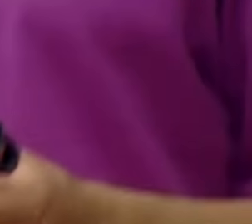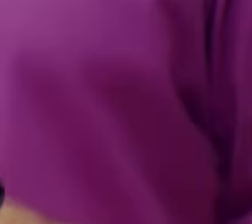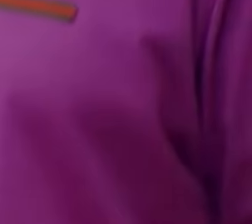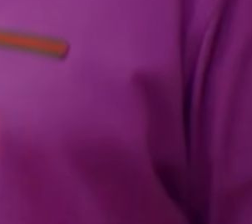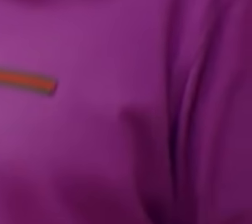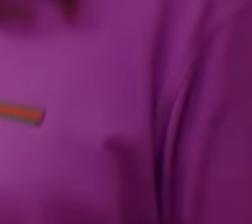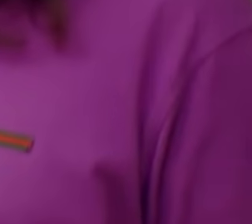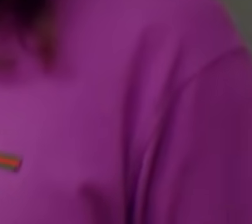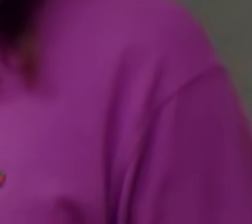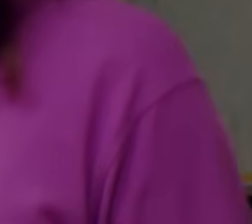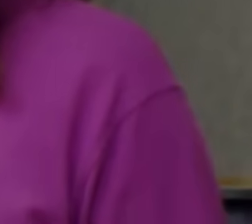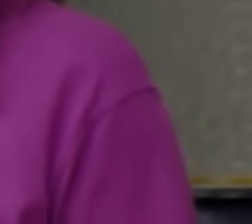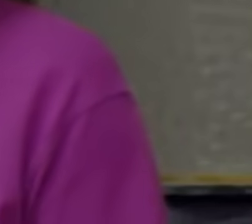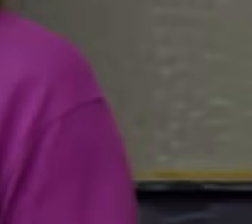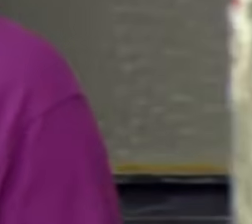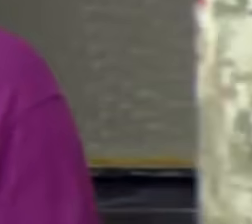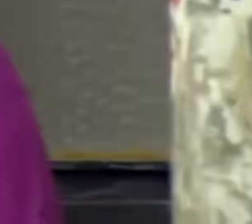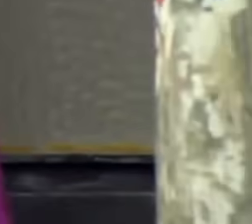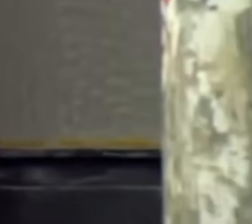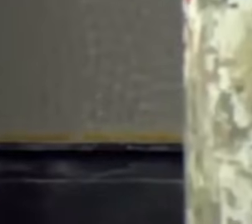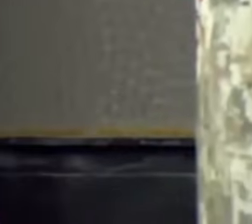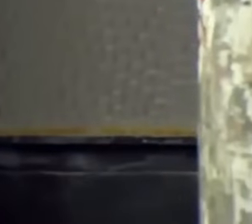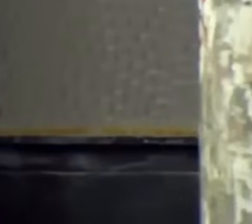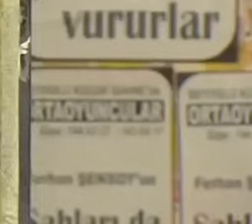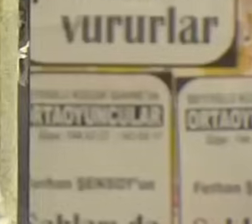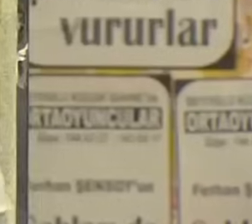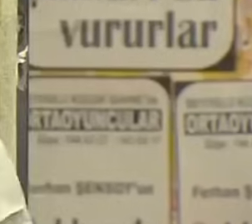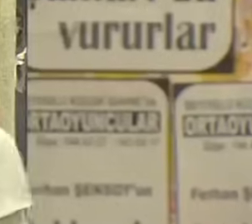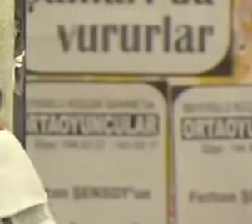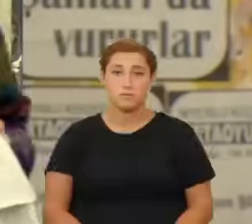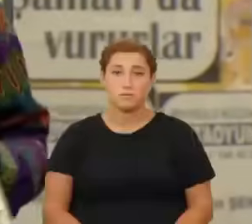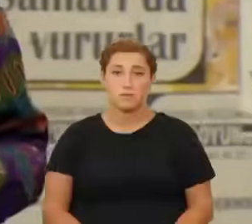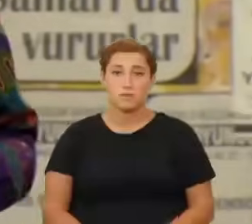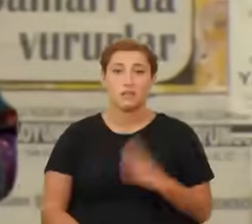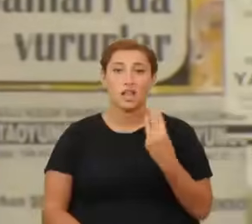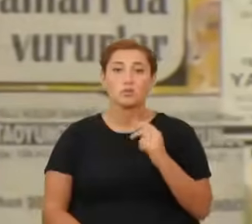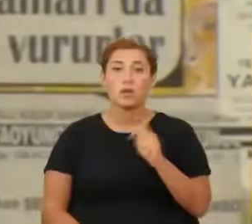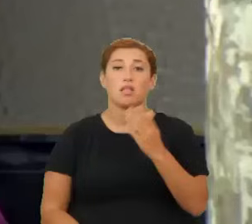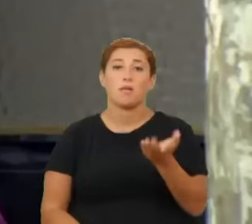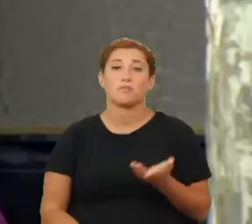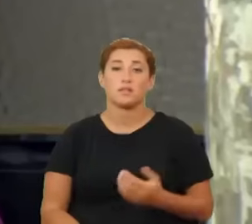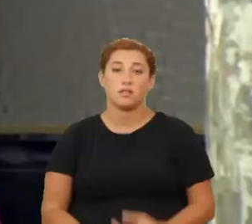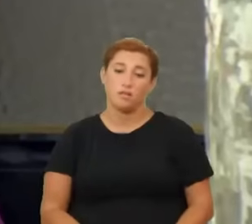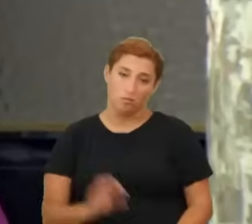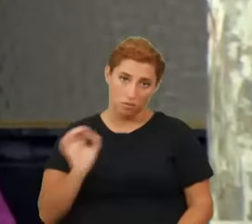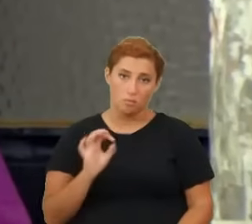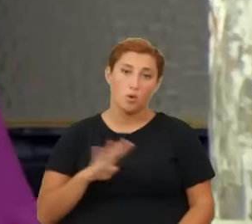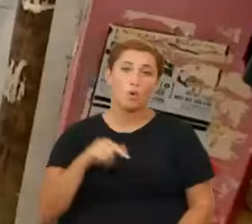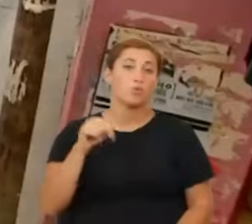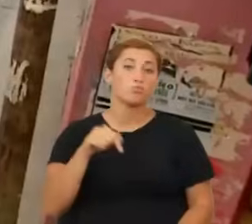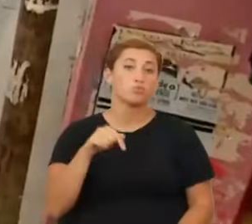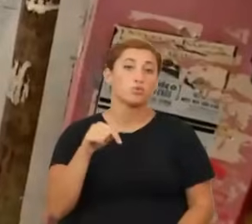Çağatay namlu ile cephanelik ekleyerek boruyu tüfeğe benzetmiş. Şahin külah hazırlıyor. Ne güzel yaptın ya. Herhalde oğlum